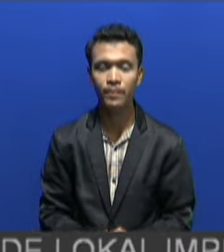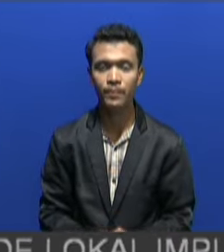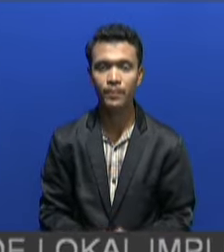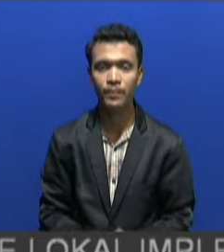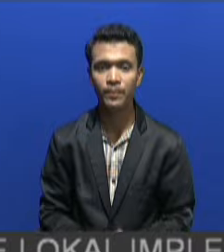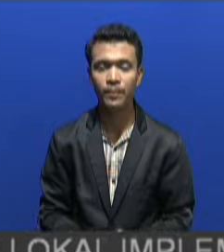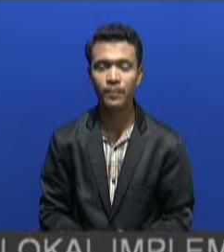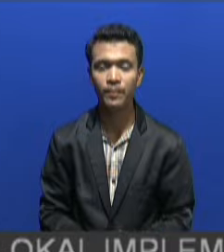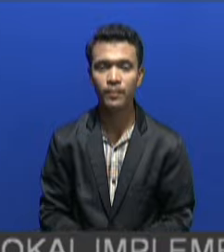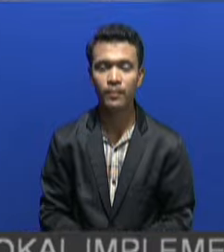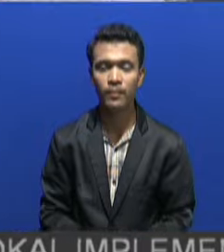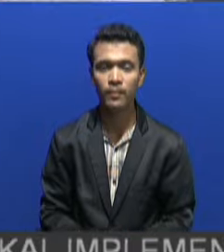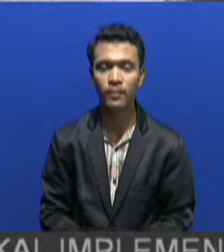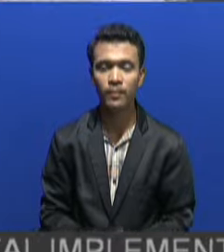terreno.